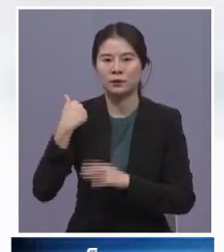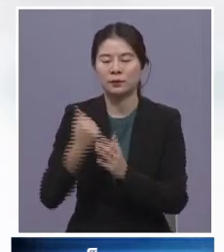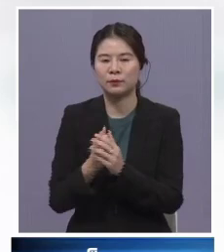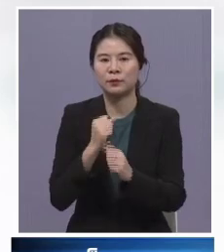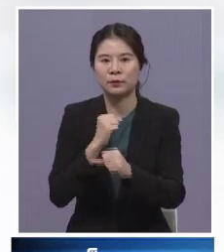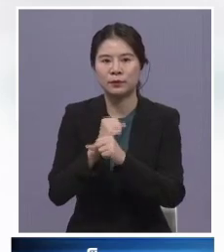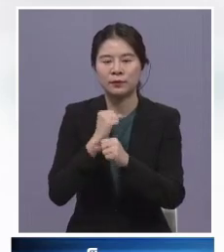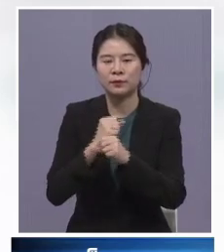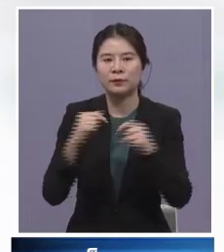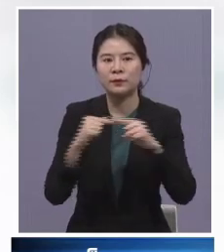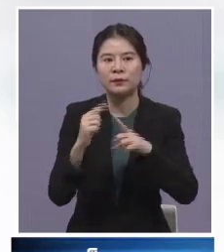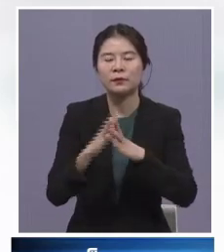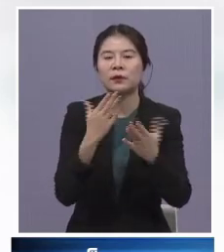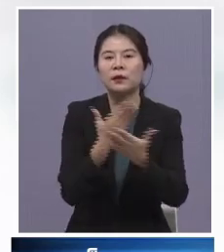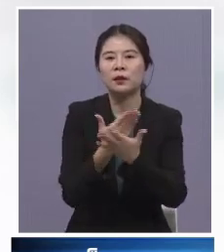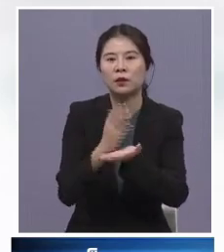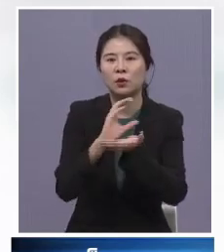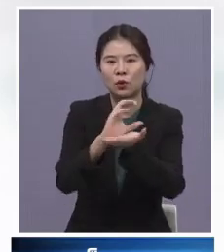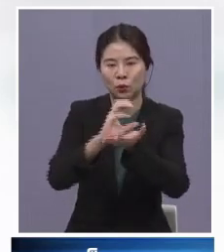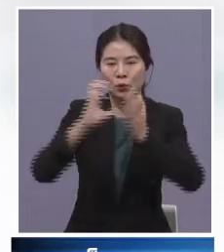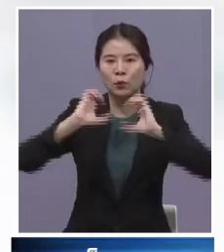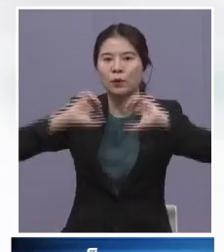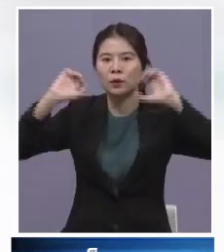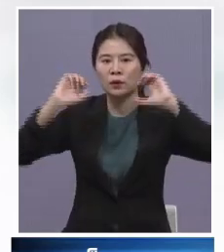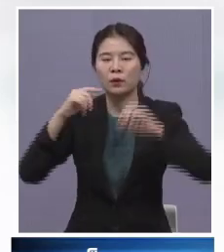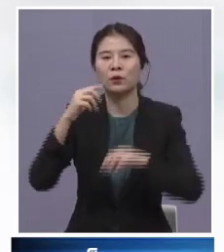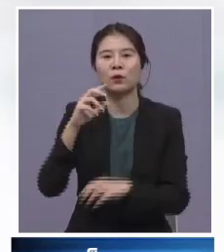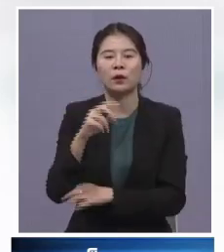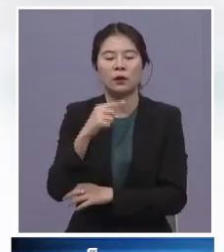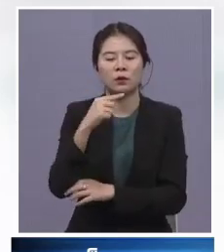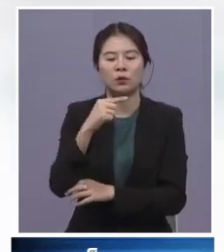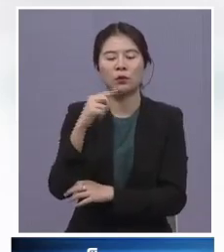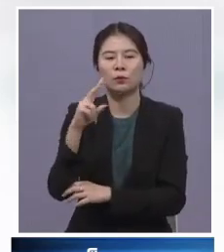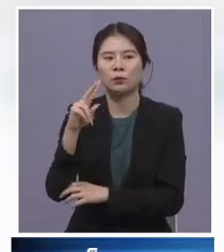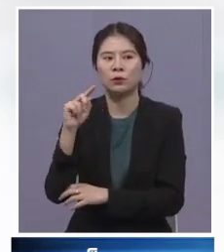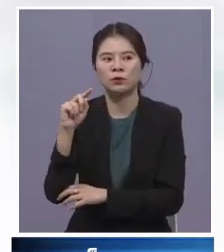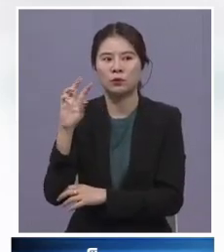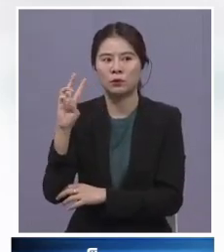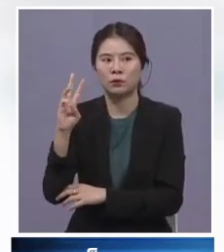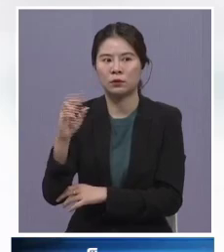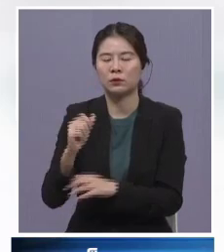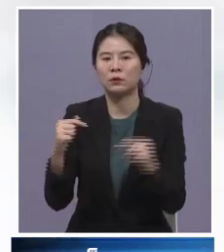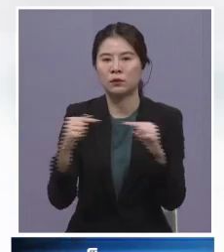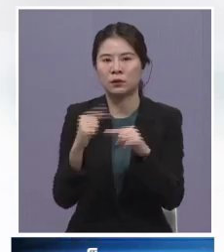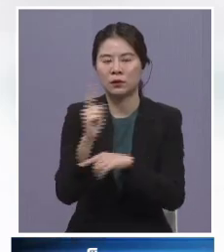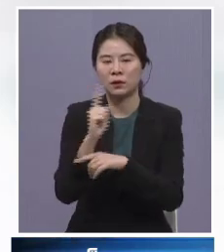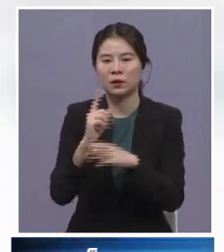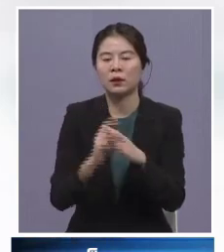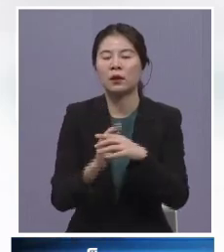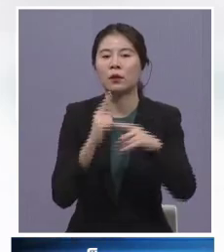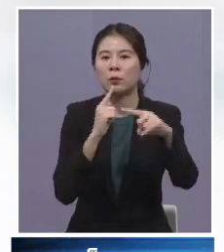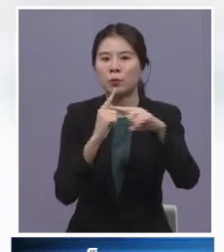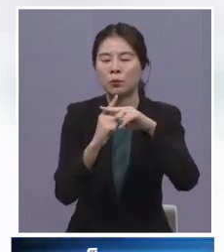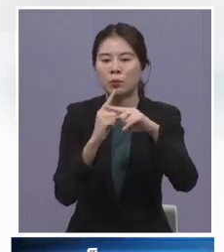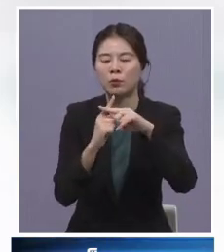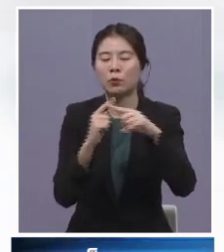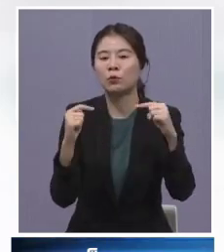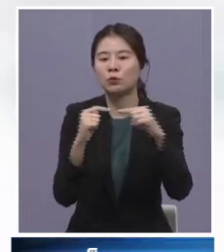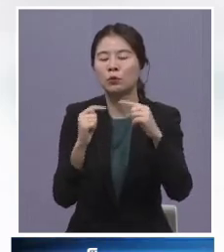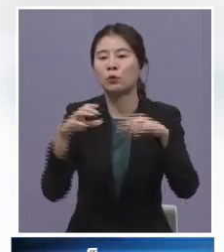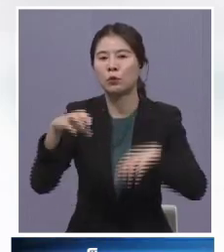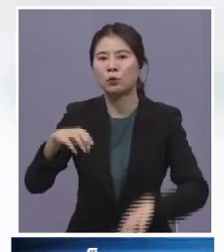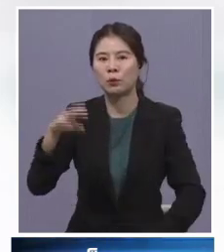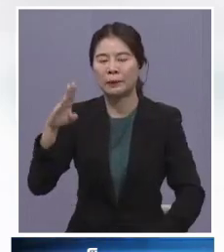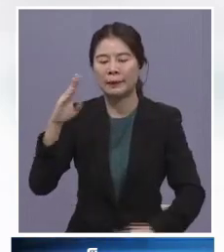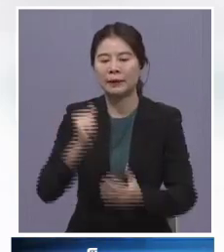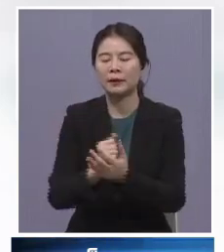เล็กๆอะครับที่เขียนว่าการลงทุนภาครัฐลบ 2.6ในขณะที่ตัวช่วยให้เป็นบวกก็คือการบริโภคของเอกชนมันบว